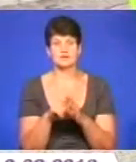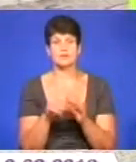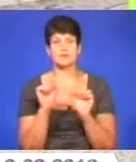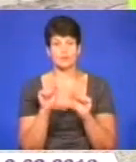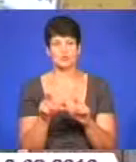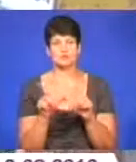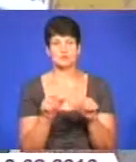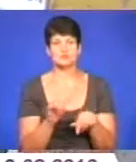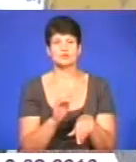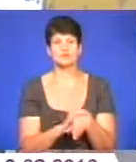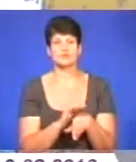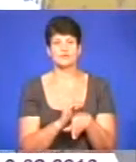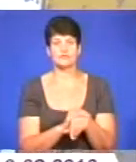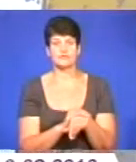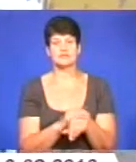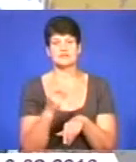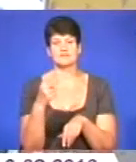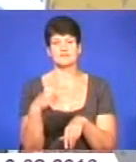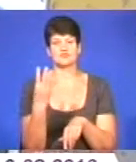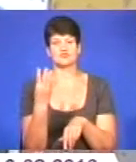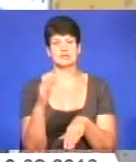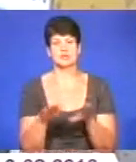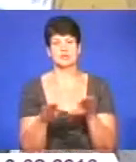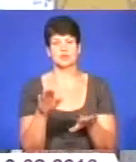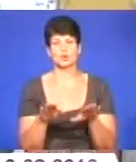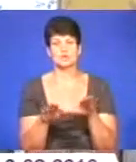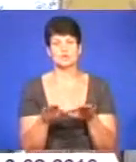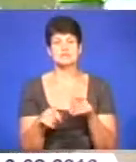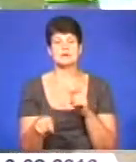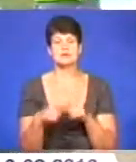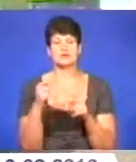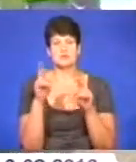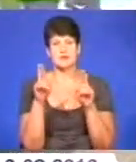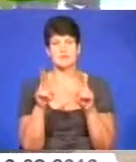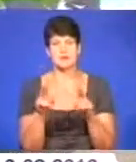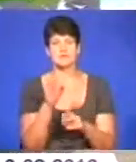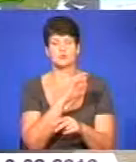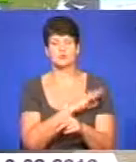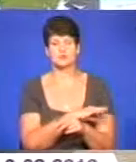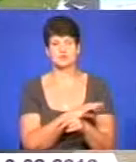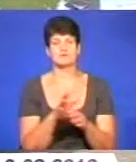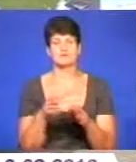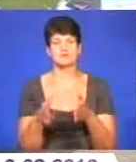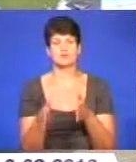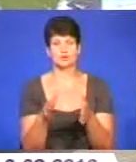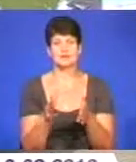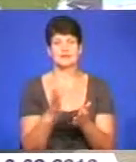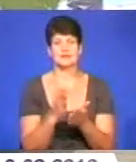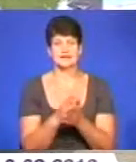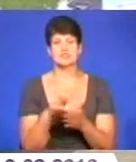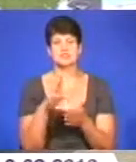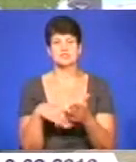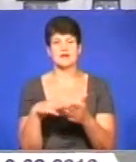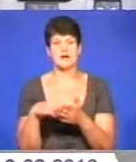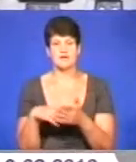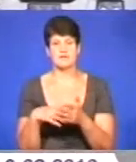фактична маса автівки понад 24 тонни. За порушення правил користування автошляхами встановлюються штрафи. Щоправда,